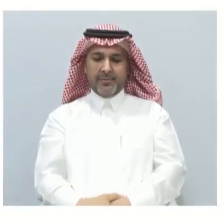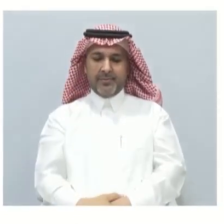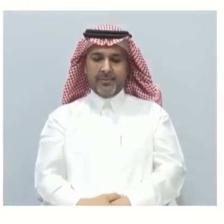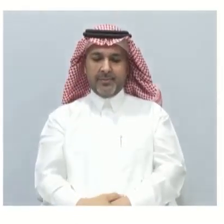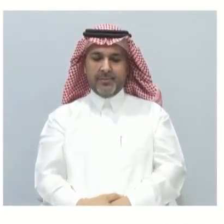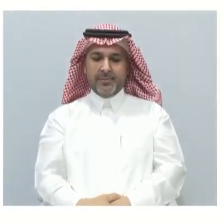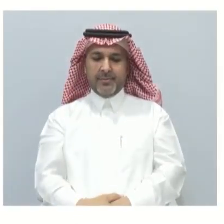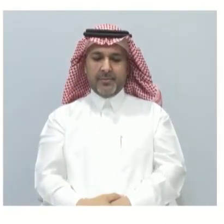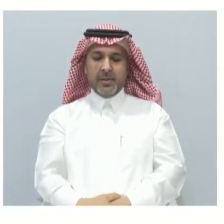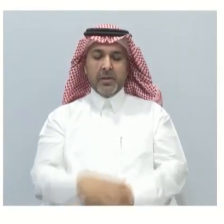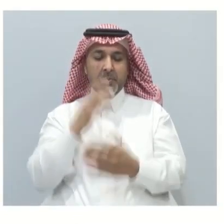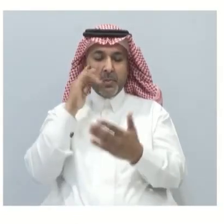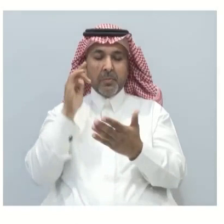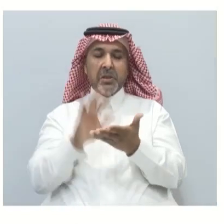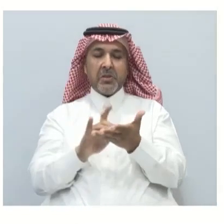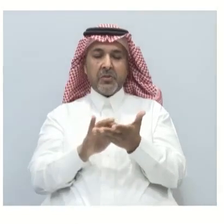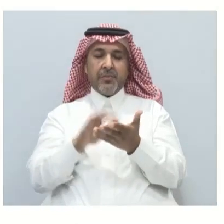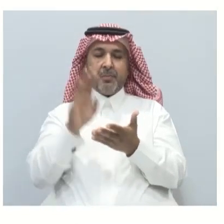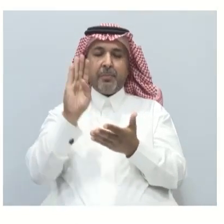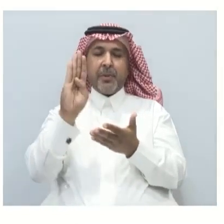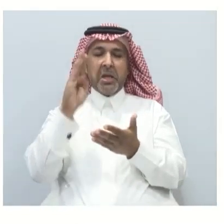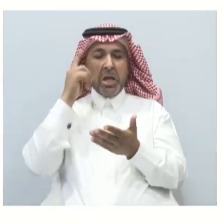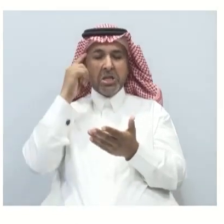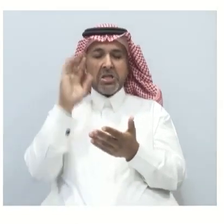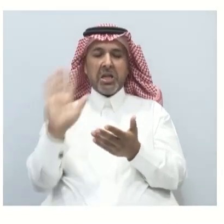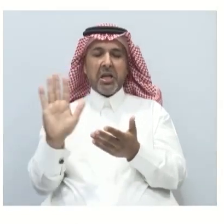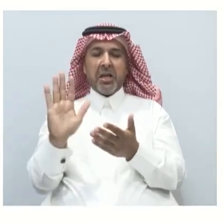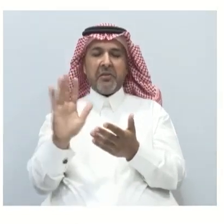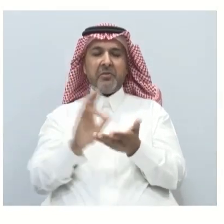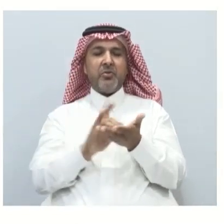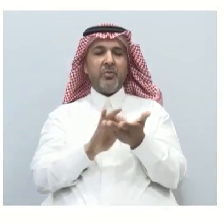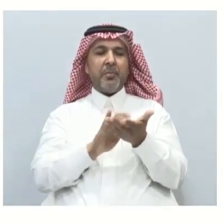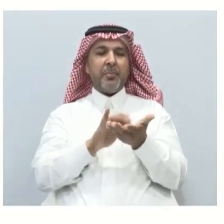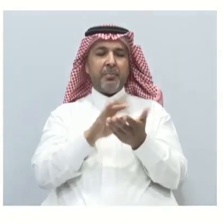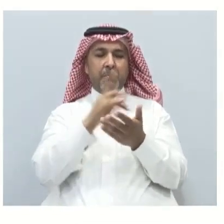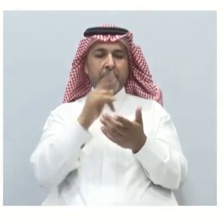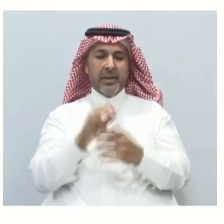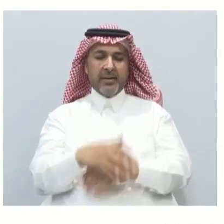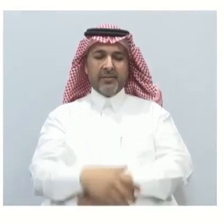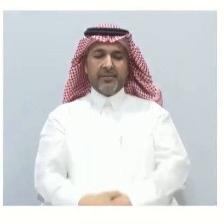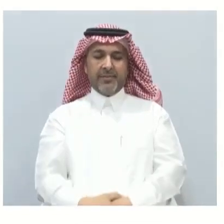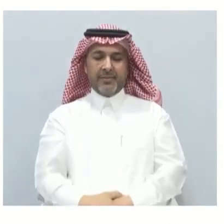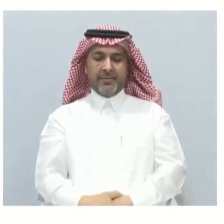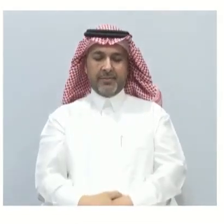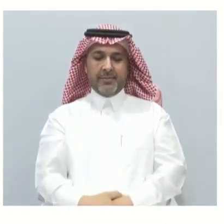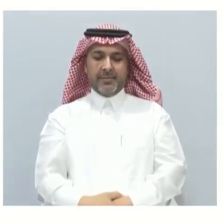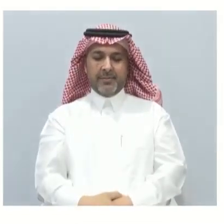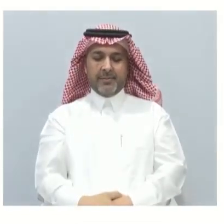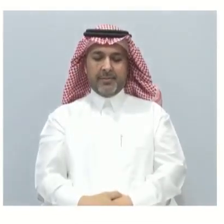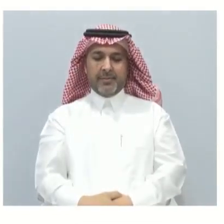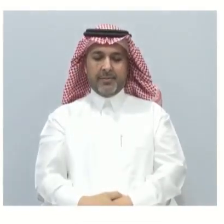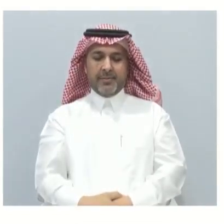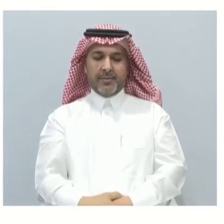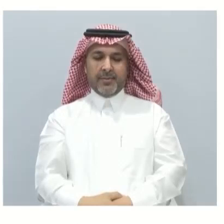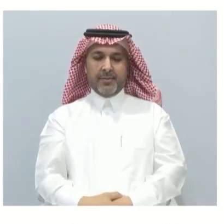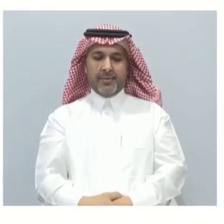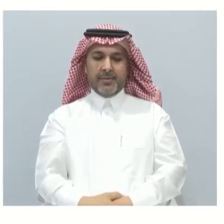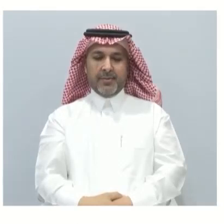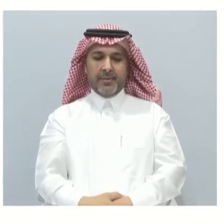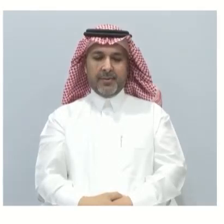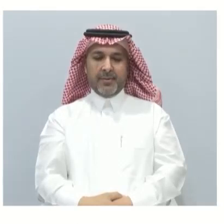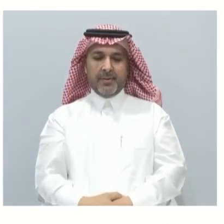هنا بي تساوي ونستخدم الاله الحاسبه في عمليه الحسابات راح نقول نبغى الجذر الرباعي